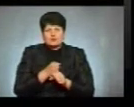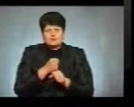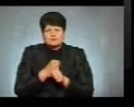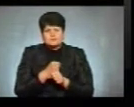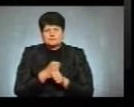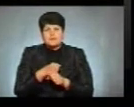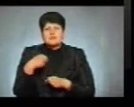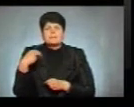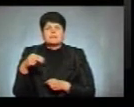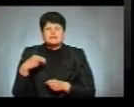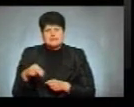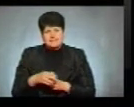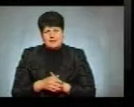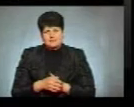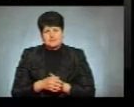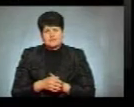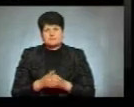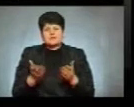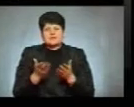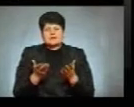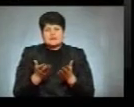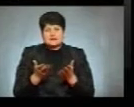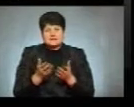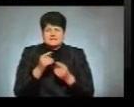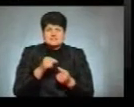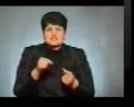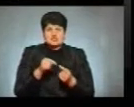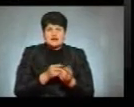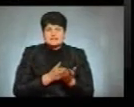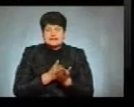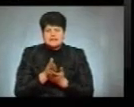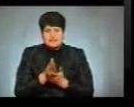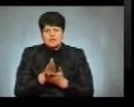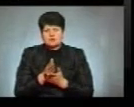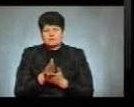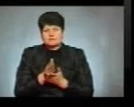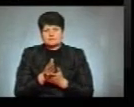власне, президента, так, який визначає стратегію і